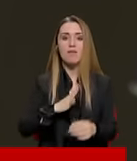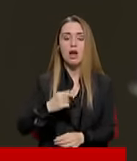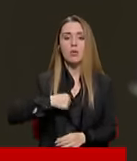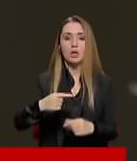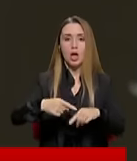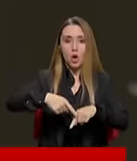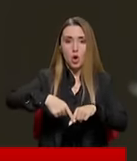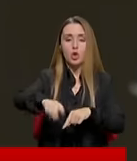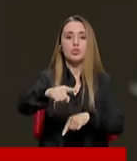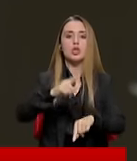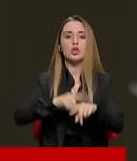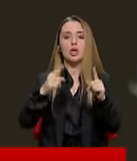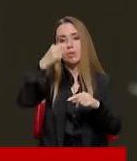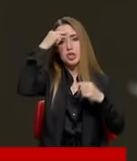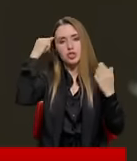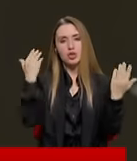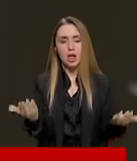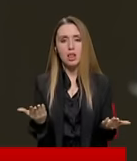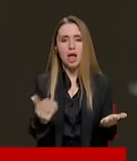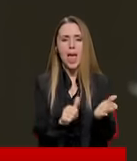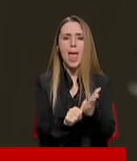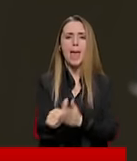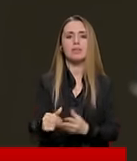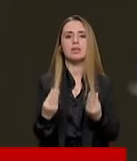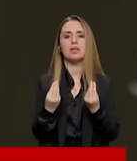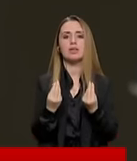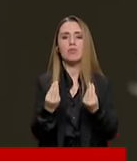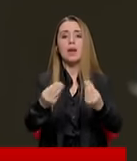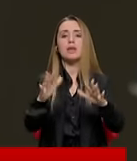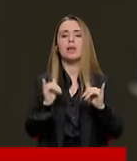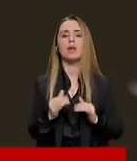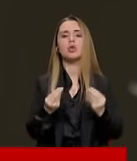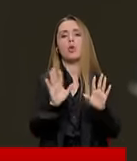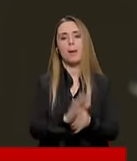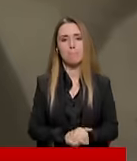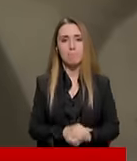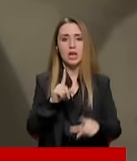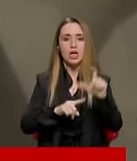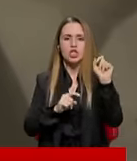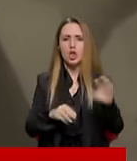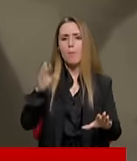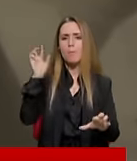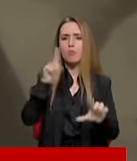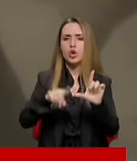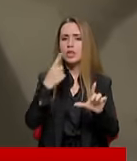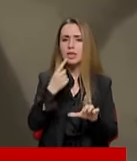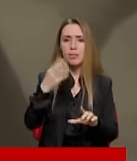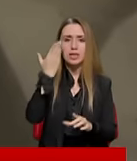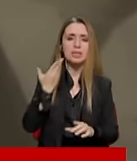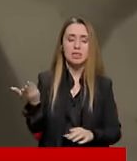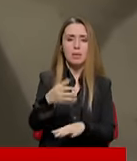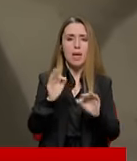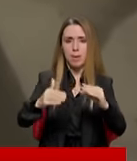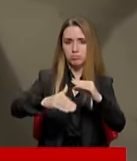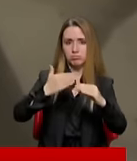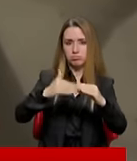önümüzdeki dönem İnşallah e tamamını teslim etmezsem içim rahat etmeyecek çöp proje dediğiniz nedir Bir de izleyicilerimiz sürekli